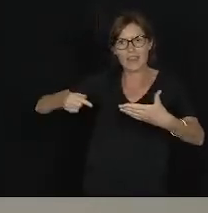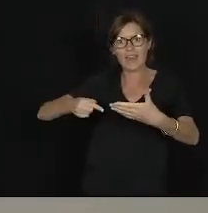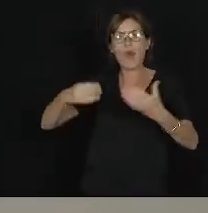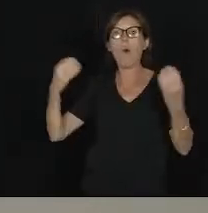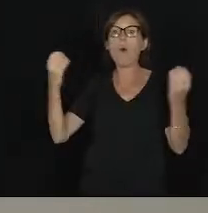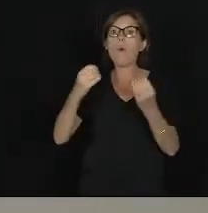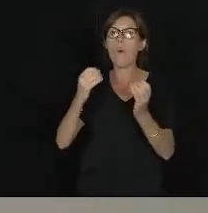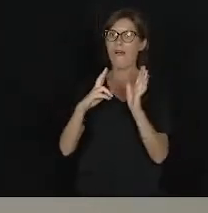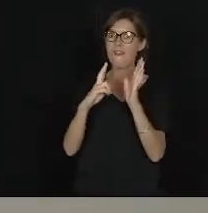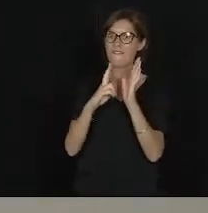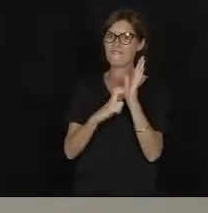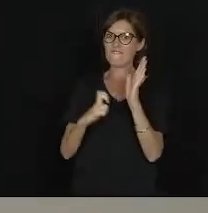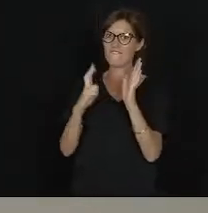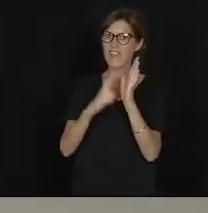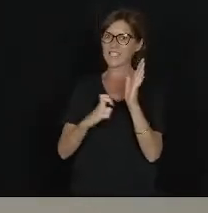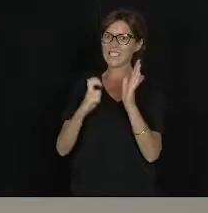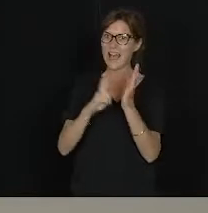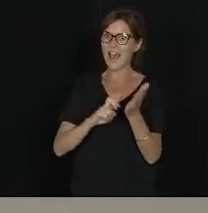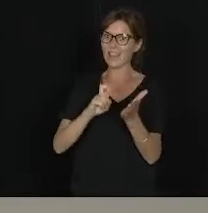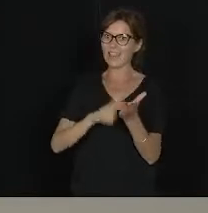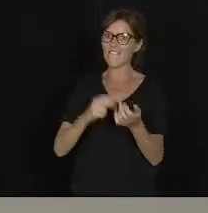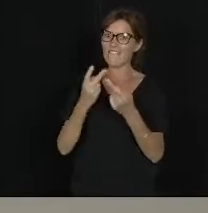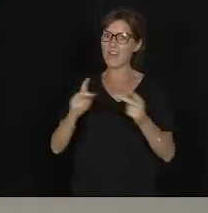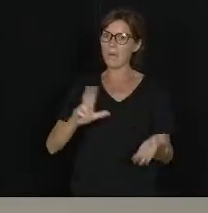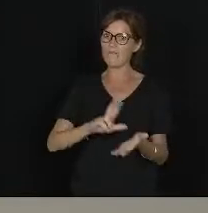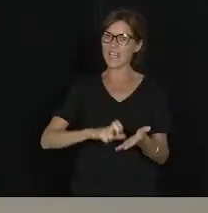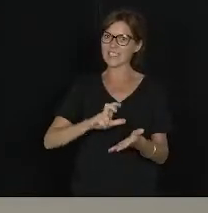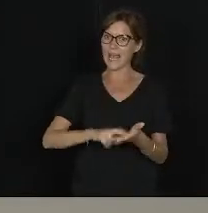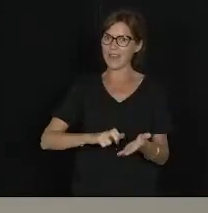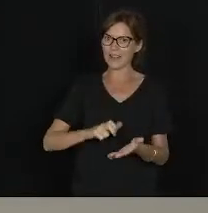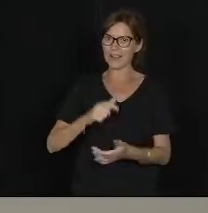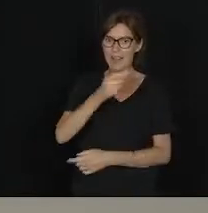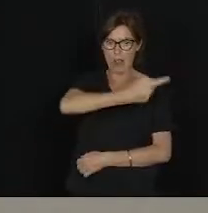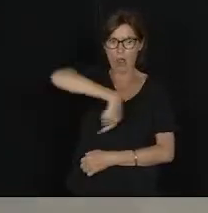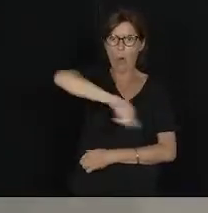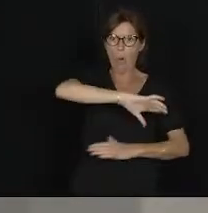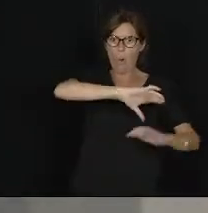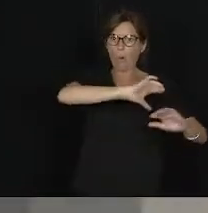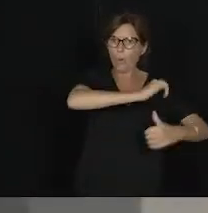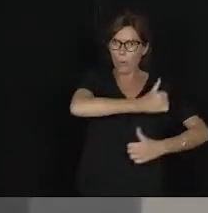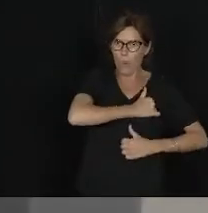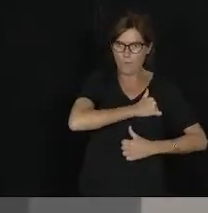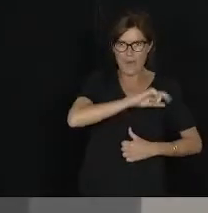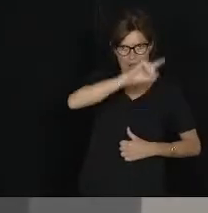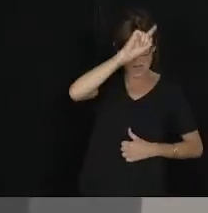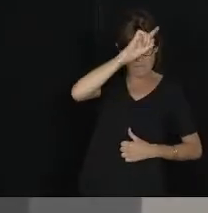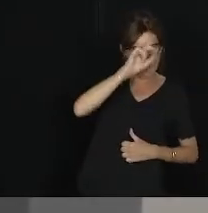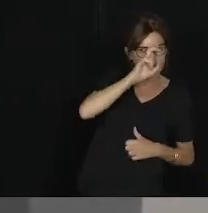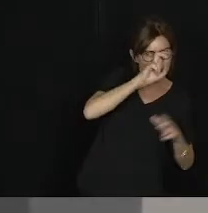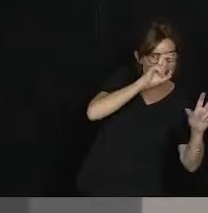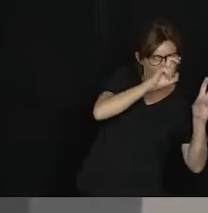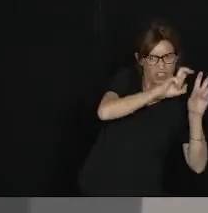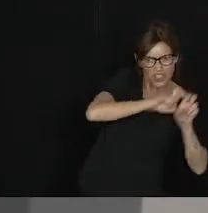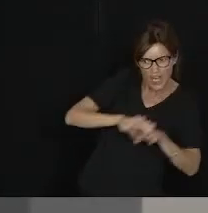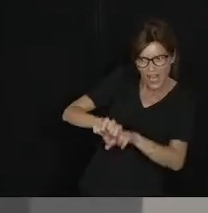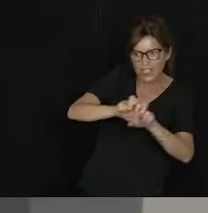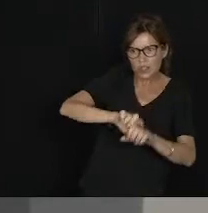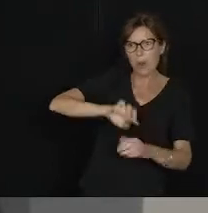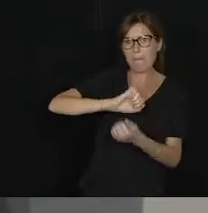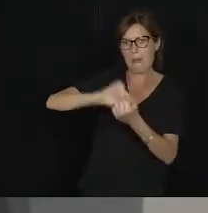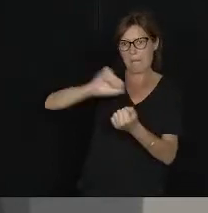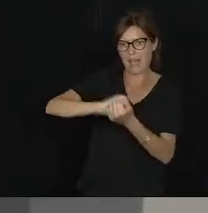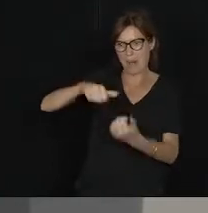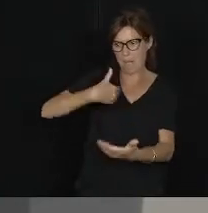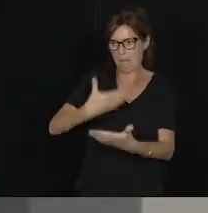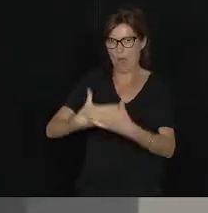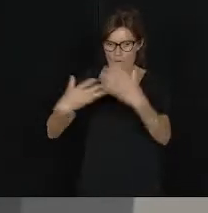Versailles. Est-ce encore un hasard, enfin, si le 17 avril 1941, le premier geste de l'armée allemande qui